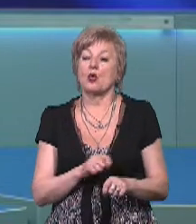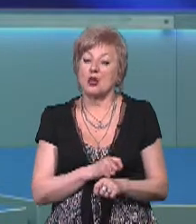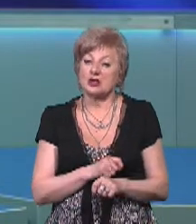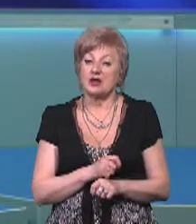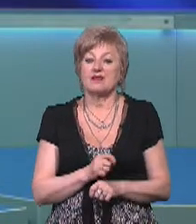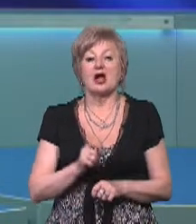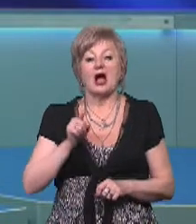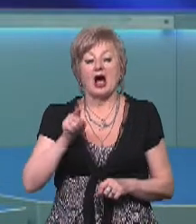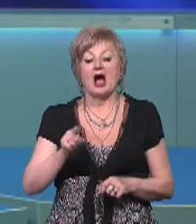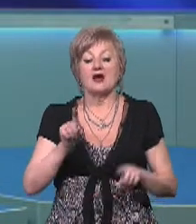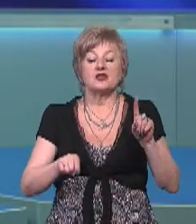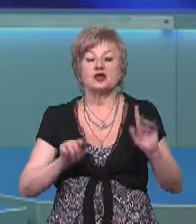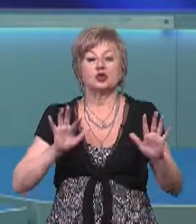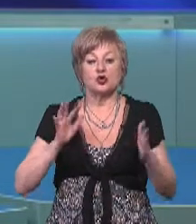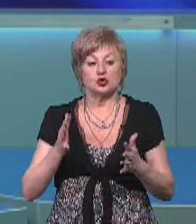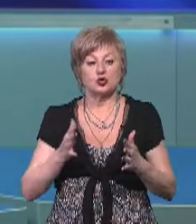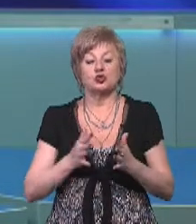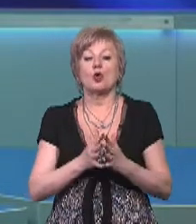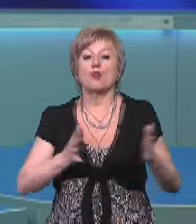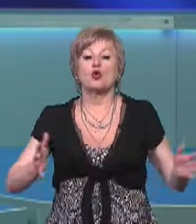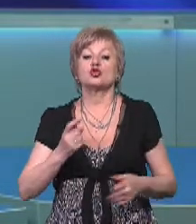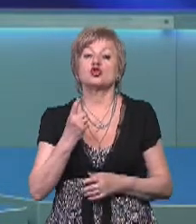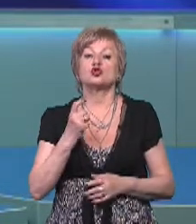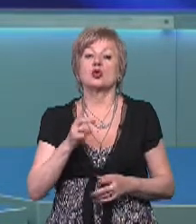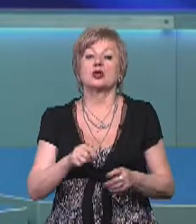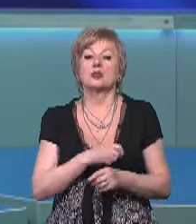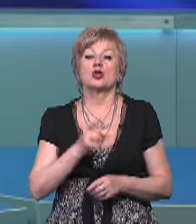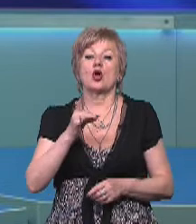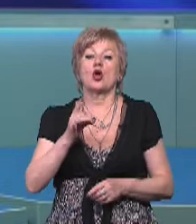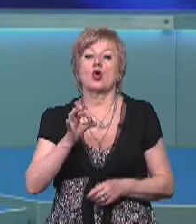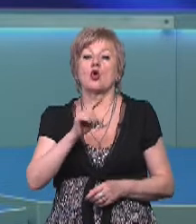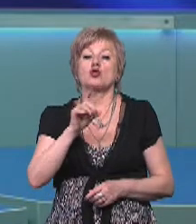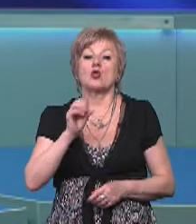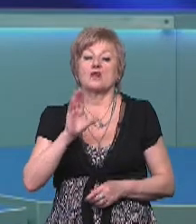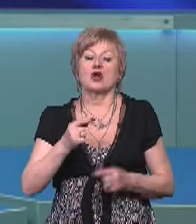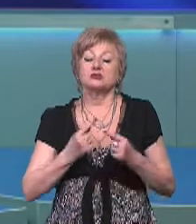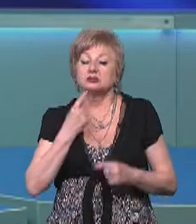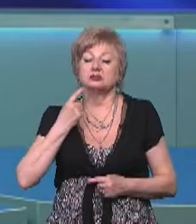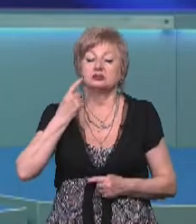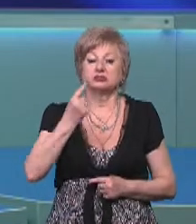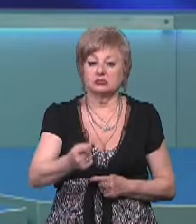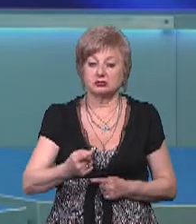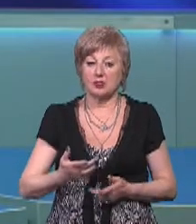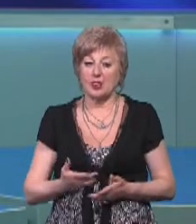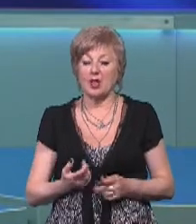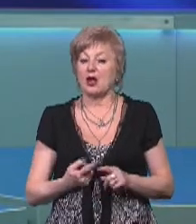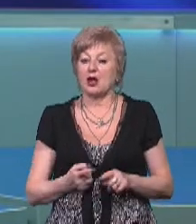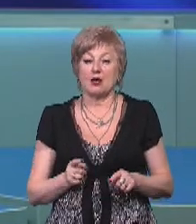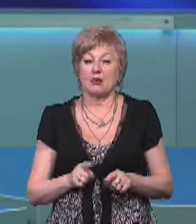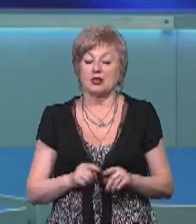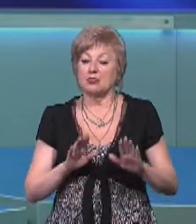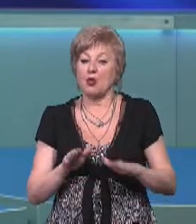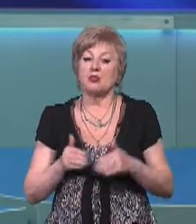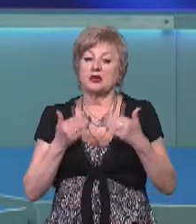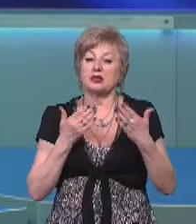там в деяких випадках більше ніж 100 кілометрів. Наприклад, Розівський район є дуже віддаленим. Тому ми, наприклад,